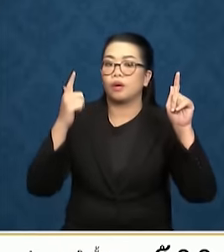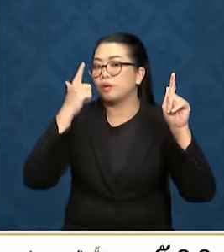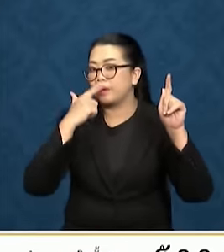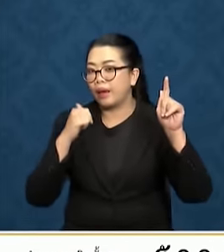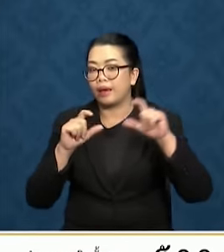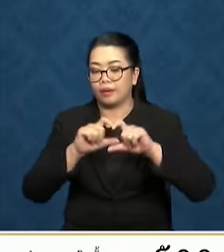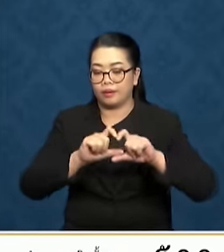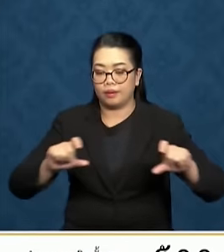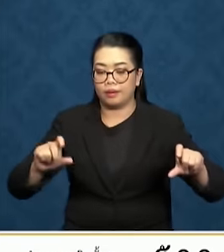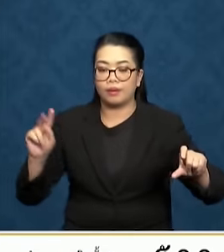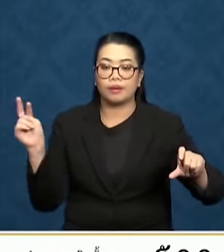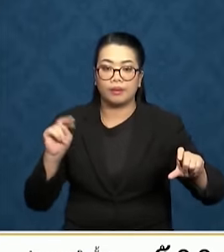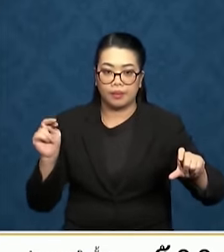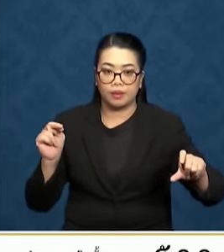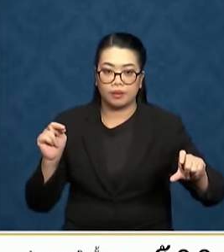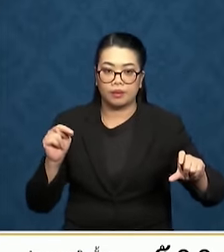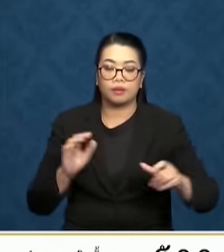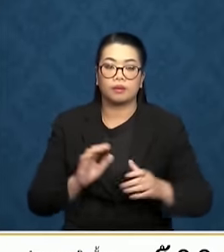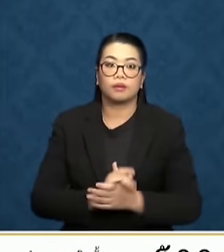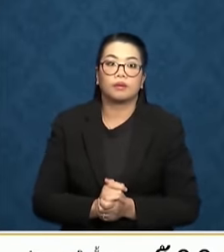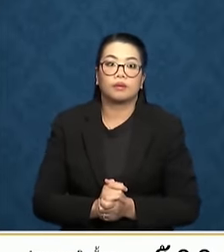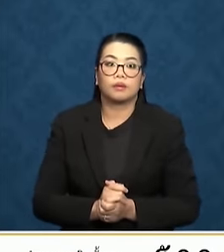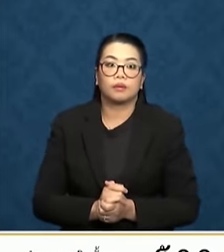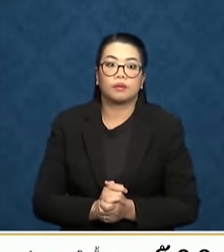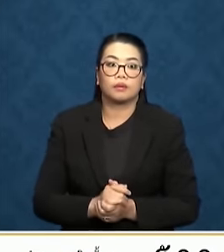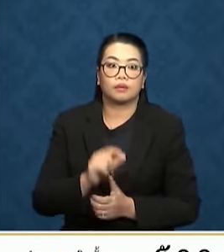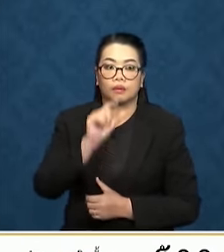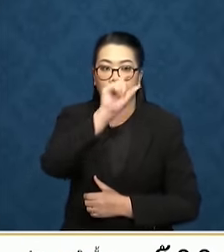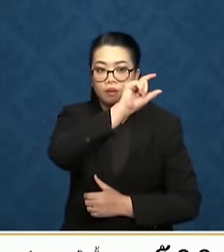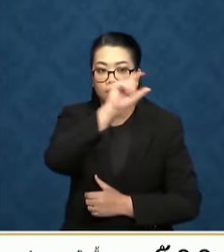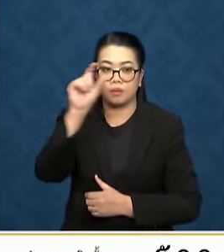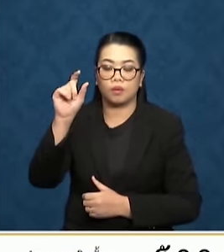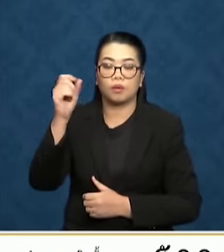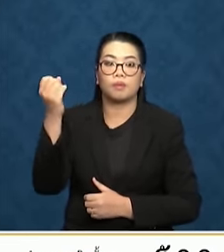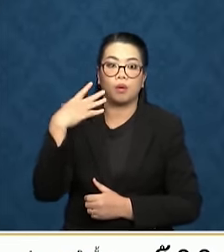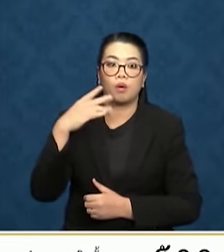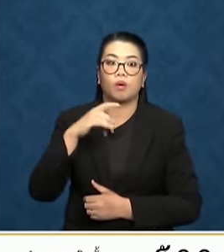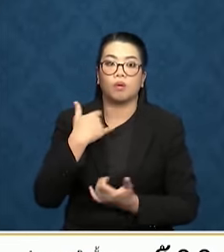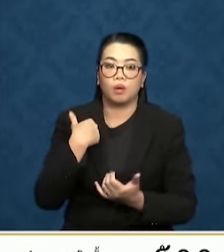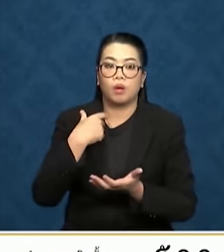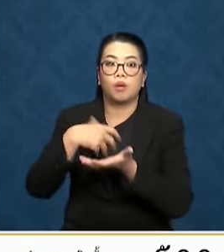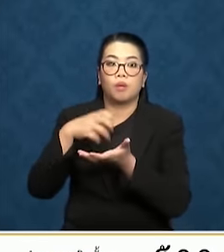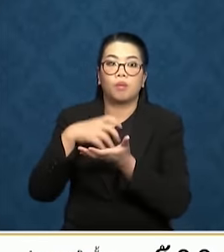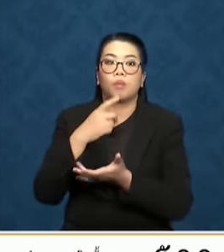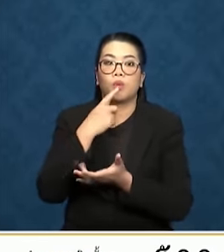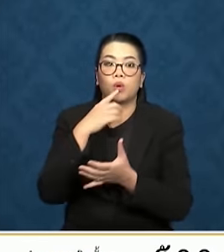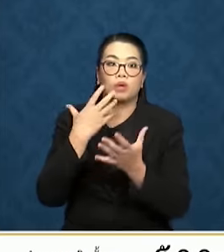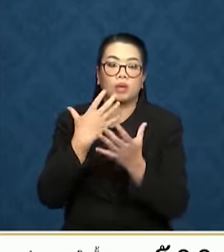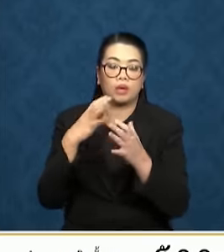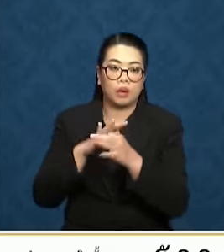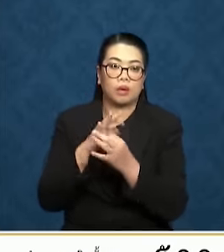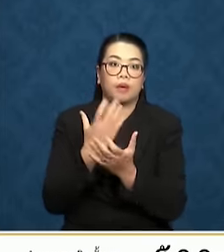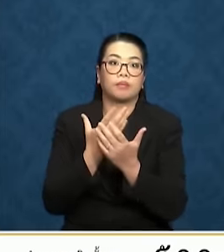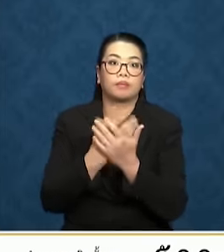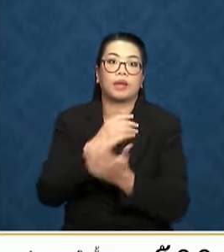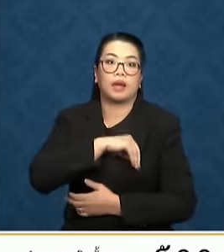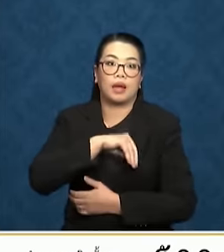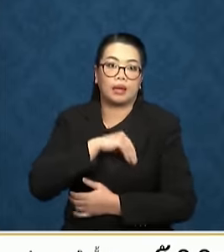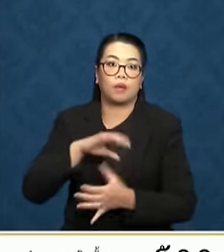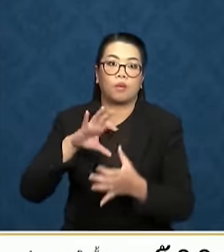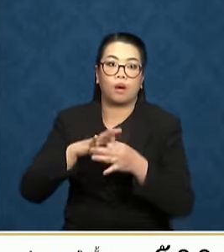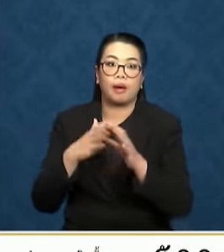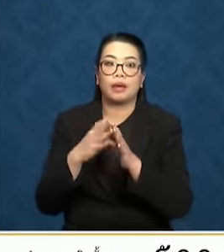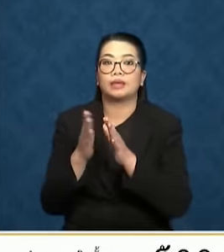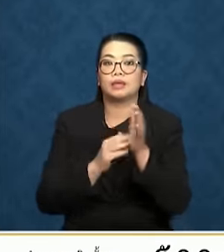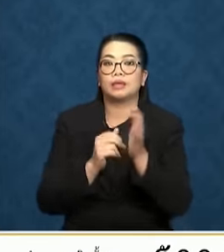ครับในแต่ละสไลด์ที่ผมพูดเนี่ยข้างบนมันจะมีเขียนอยู่นะครับว่าตอนนี้ผมพูดเรื่องเกี่ยวกับรายได้พูดเรื่องเกี่ยวกับเงินกู้หรือพูดเรื่อง